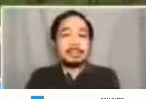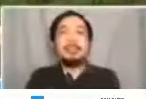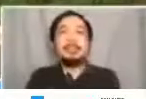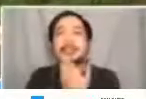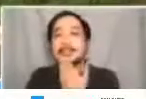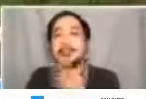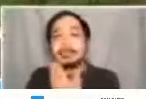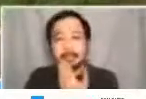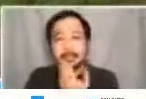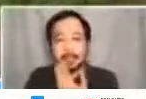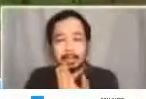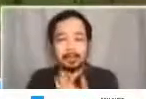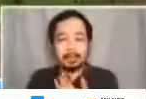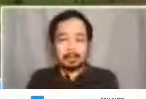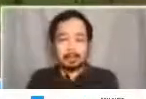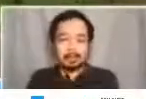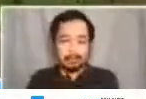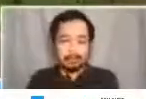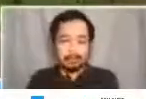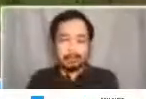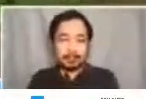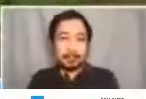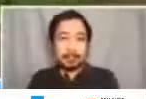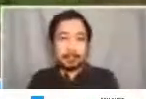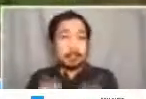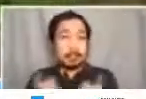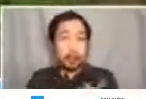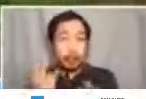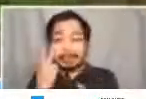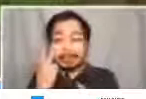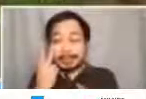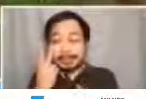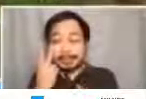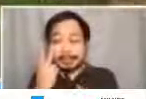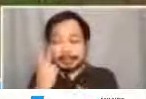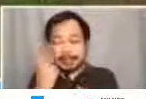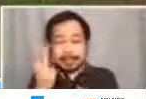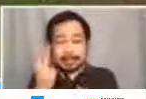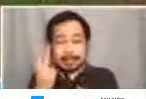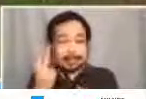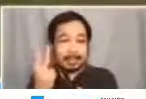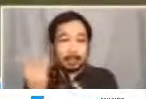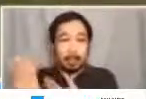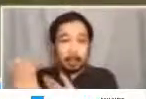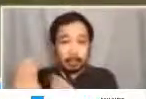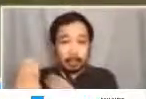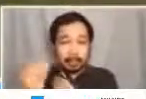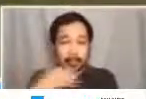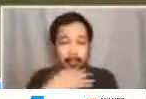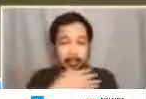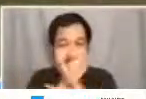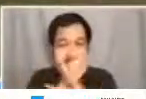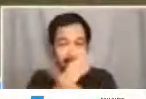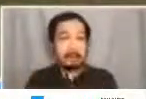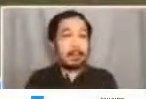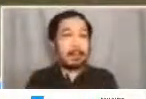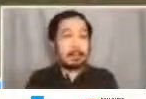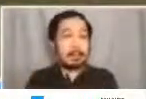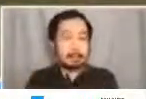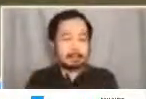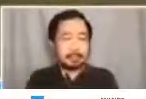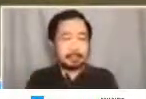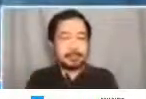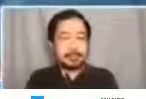tindero at tindera upang hindi magsiksikan sa kanilang stall. Araw-arawin din ang disinfection at flushing ng palengke kung